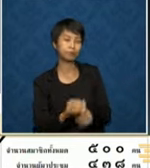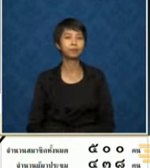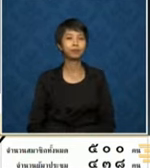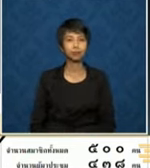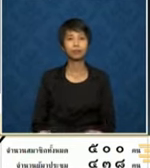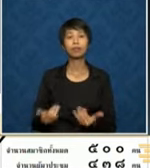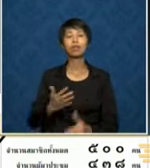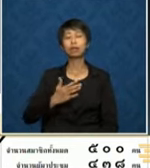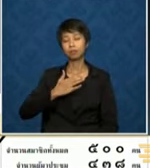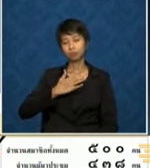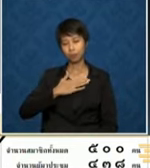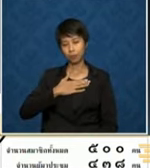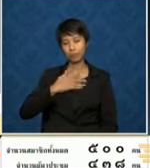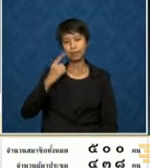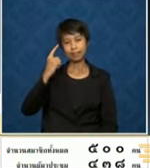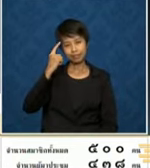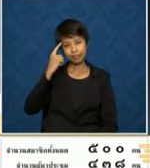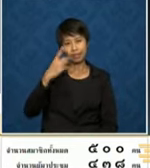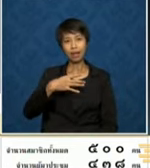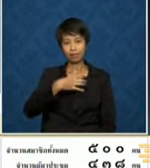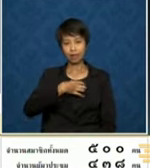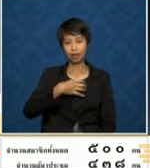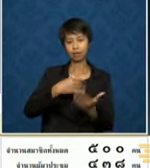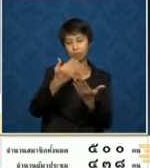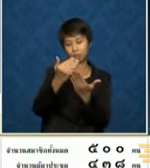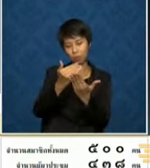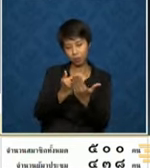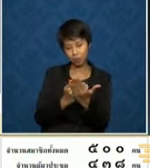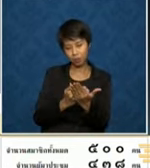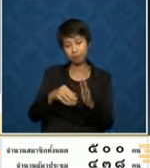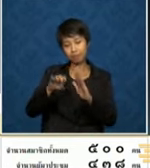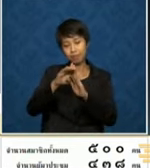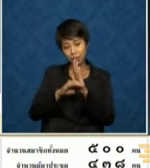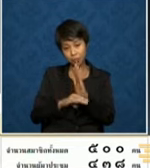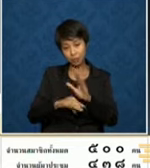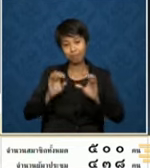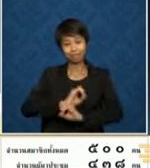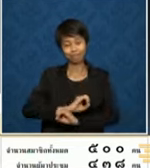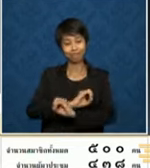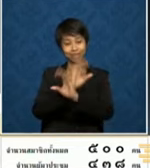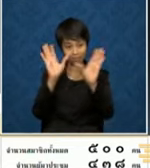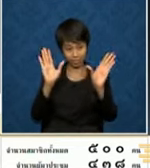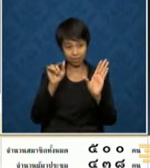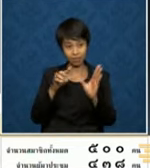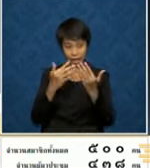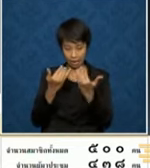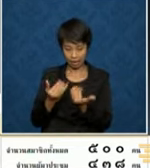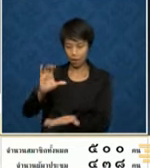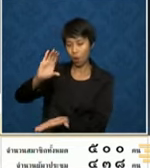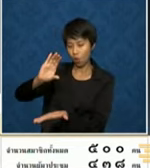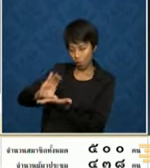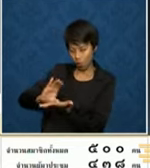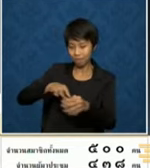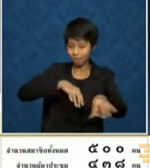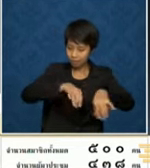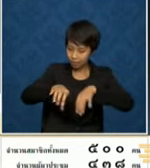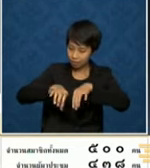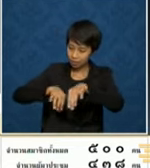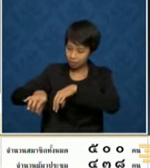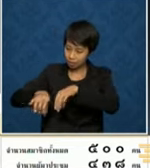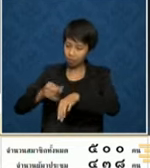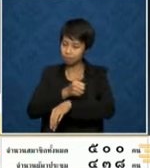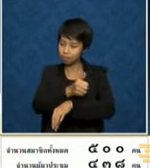ทั้งนี้เพื่อให้การดำเนินการเป็นไปด้วยความโปร่งใสบริสุทธิ์ยุติธรรมและเป็นการใช้งบประมาณอย่างมีประสิทธิภาพ